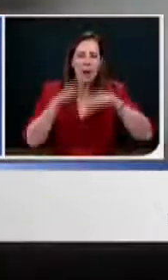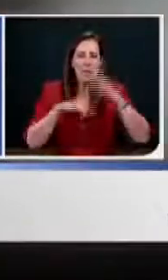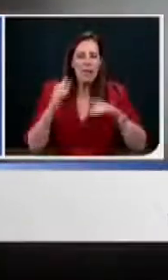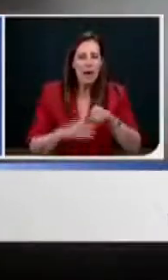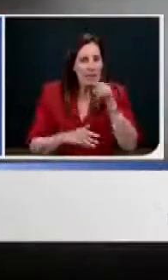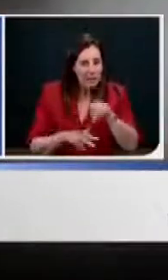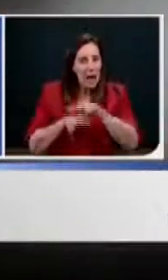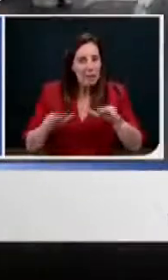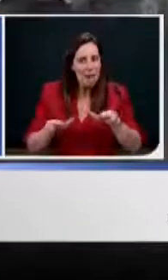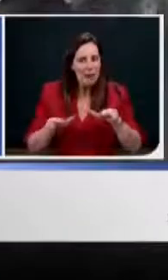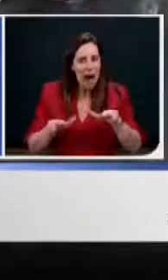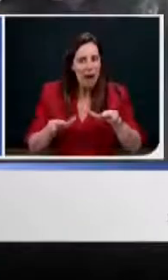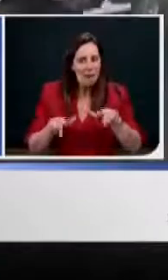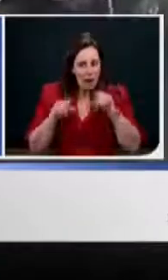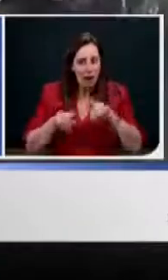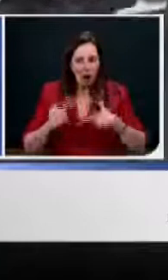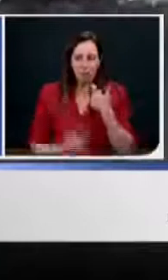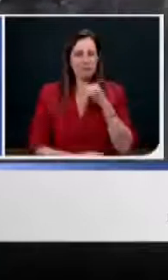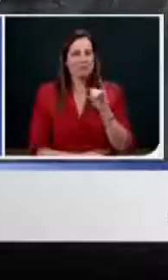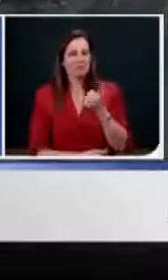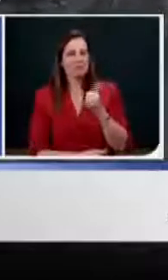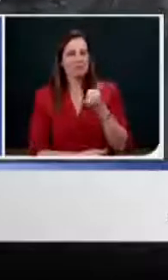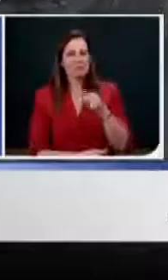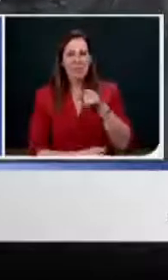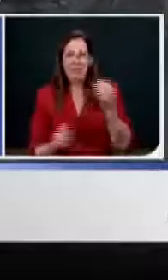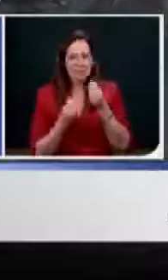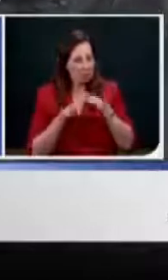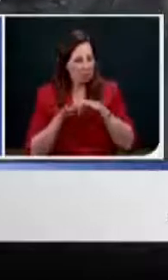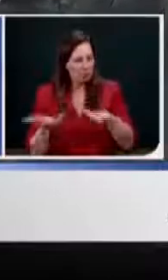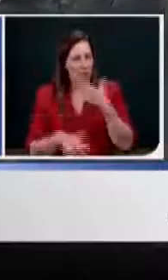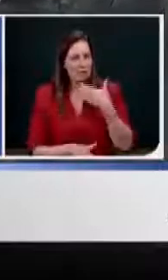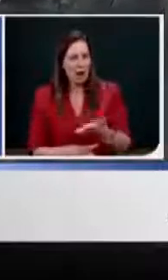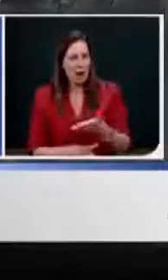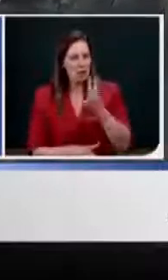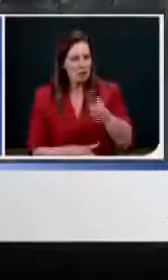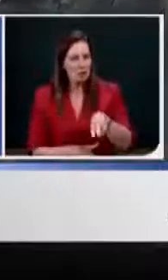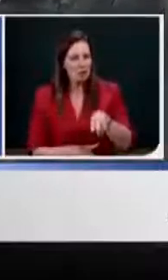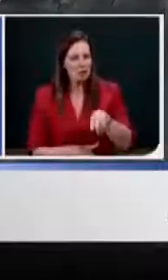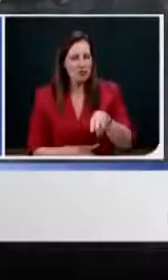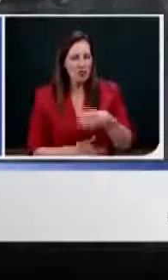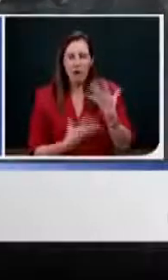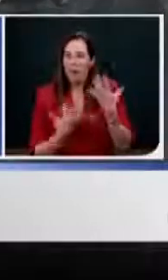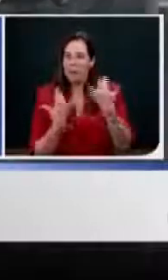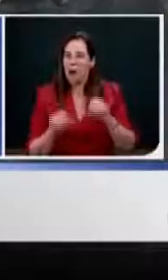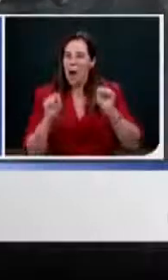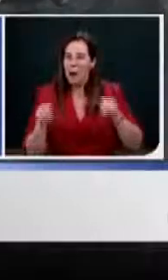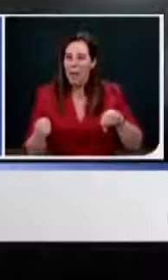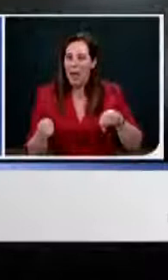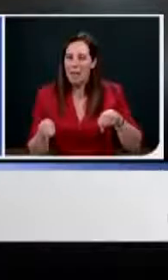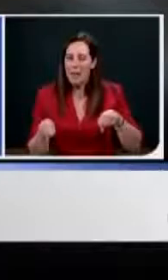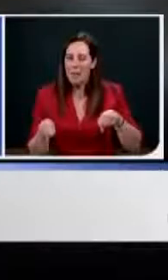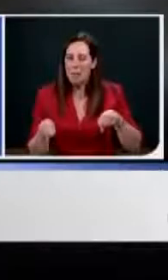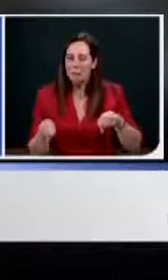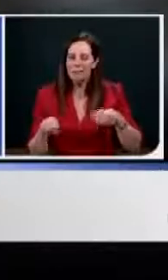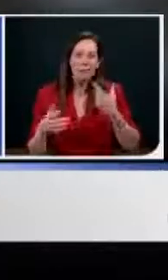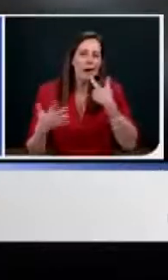לנו, זה המצב, כאן באמת. אנחנו חיים? נכון. זה דבר נפוץ בארץ, יש מספר קבלנים ש... בוא